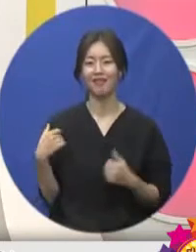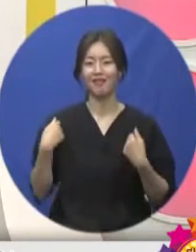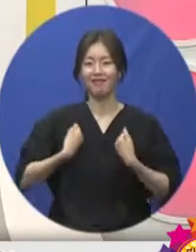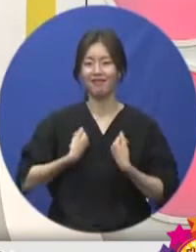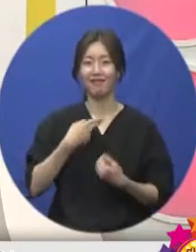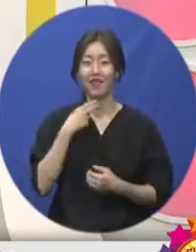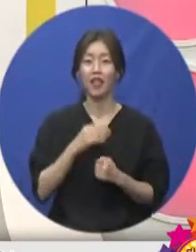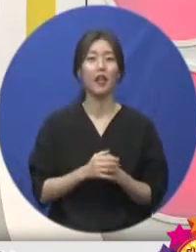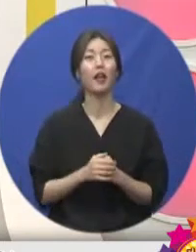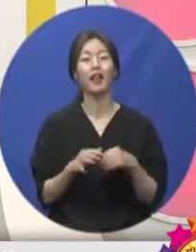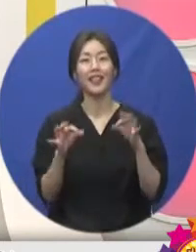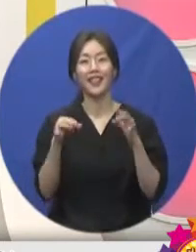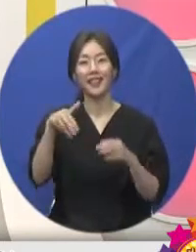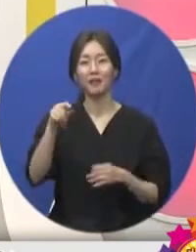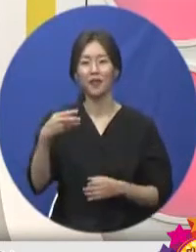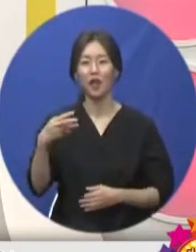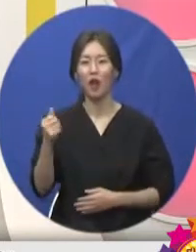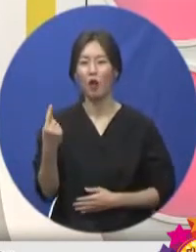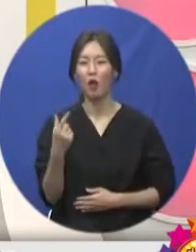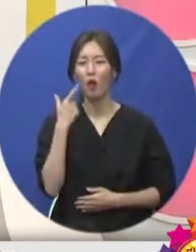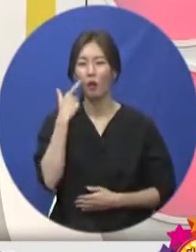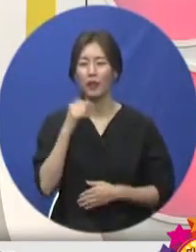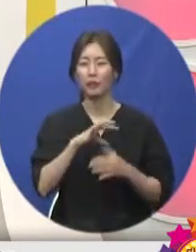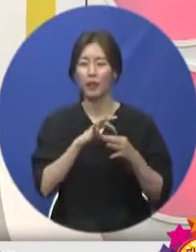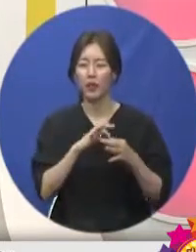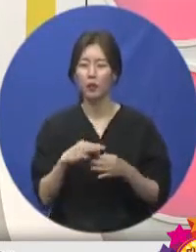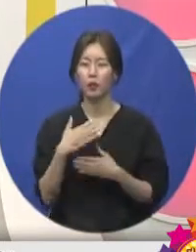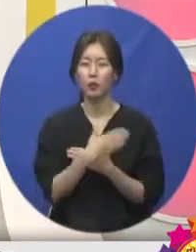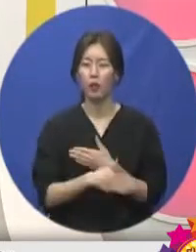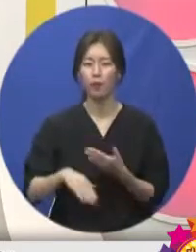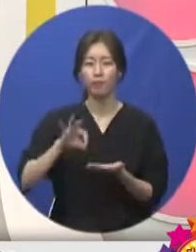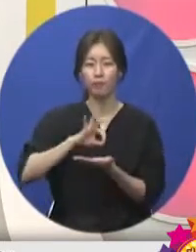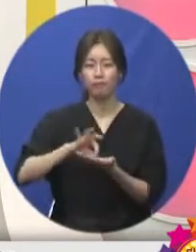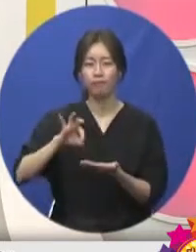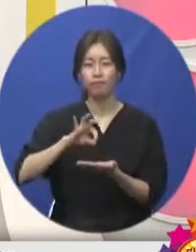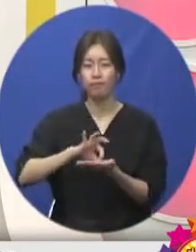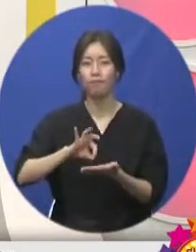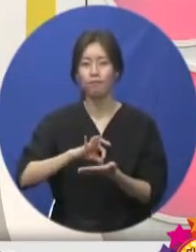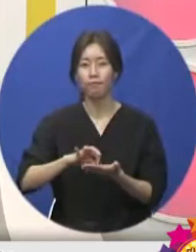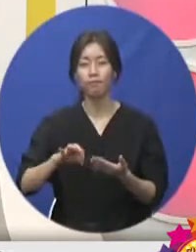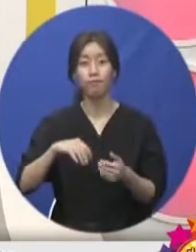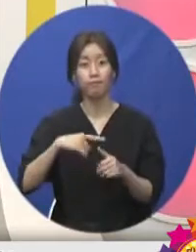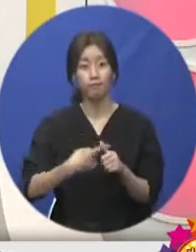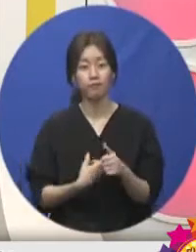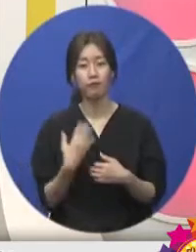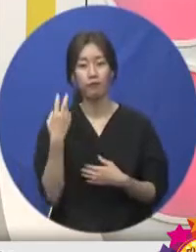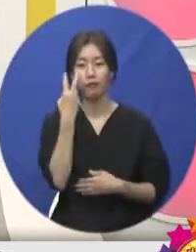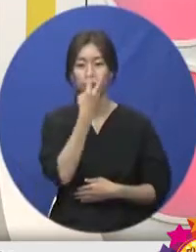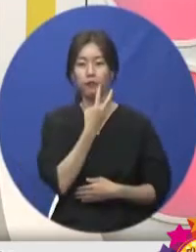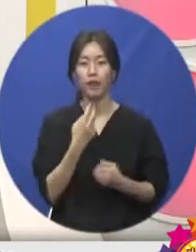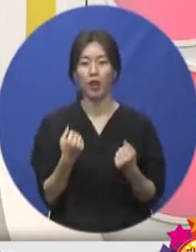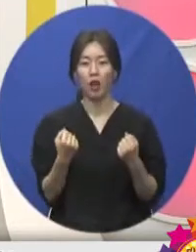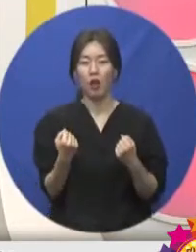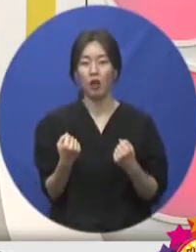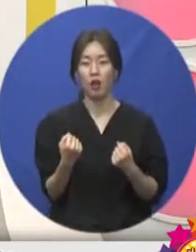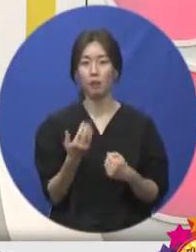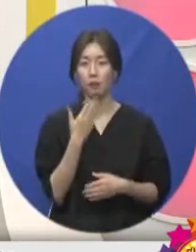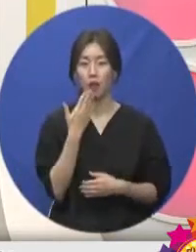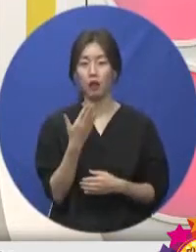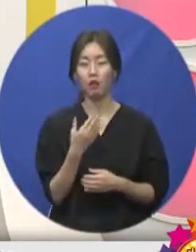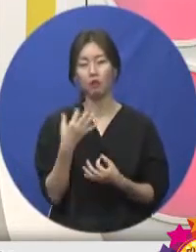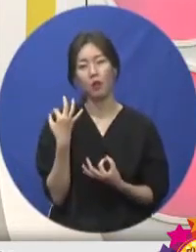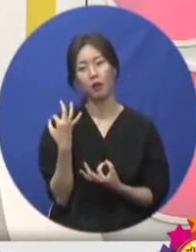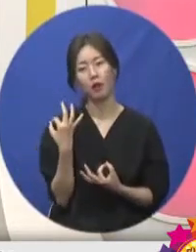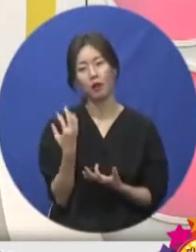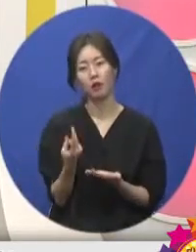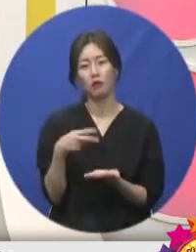우리 김철호 아버님은 이게 움직이신다 하잖아요. 열심히. 왜? 그래야 건강관리가 유지가 되거든요. 가만히 앉았다가 일어서려고 하면 다리도 힘도 없고